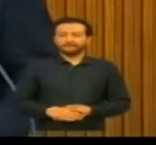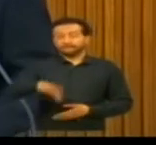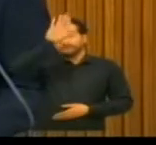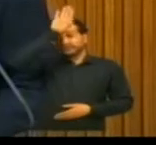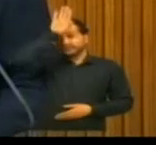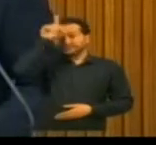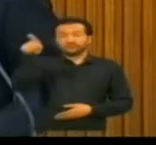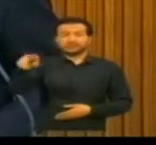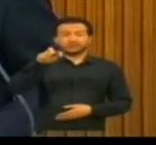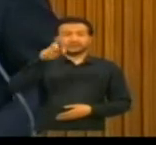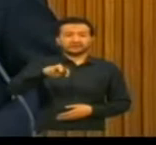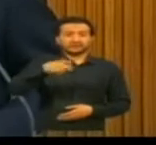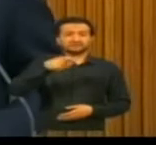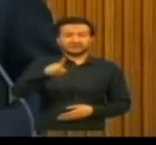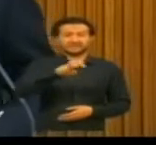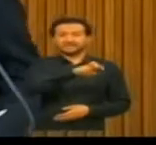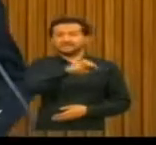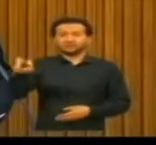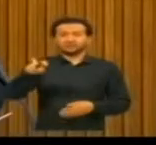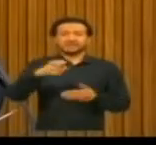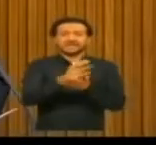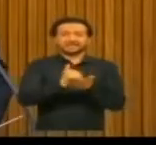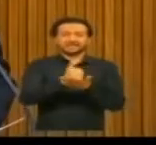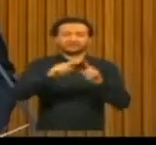İstanbul'da 8800 eczacımız var.